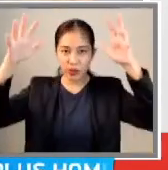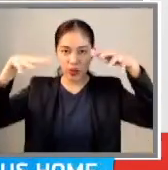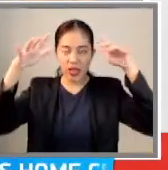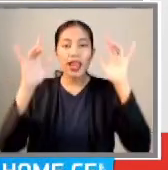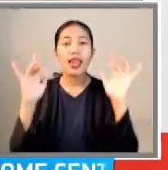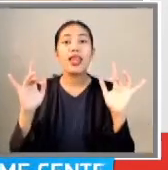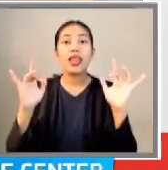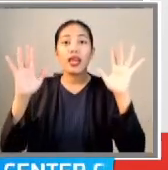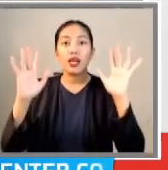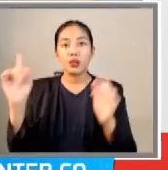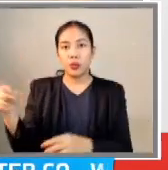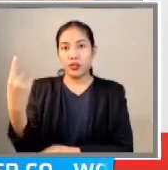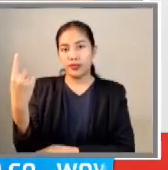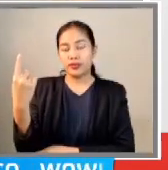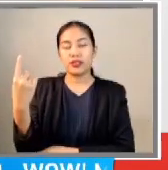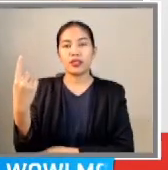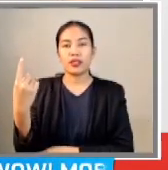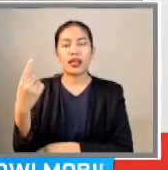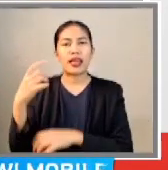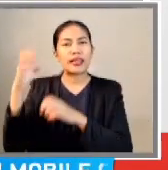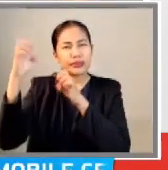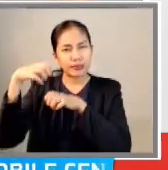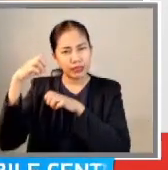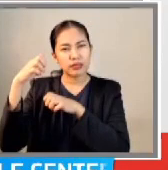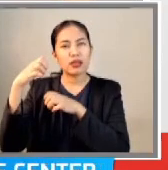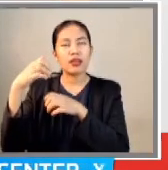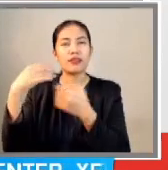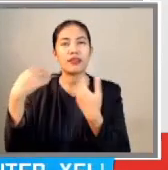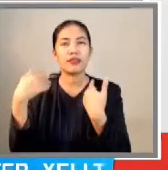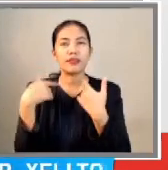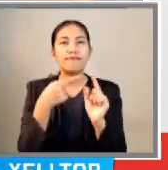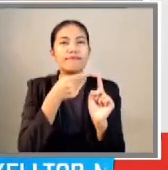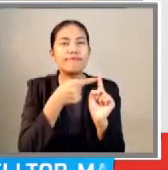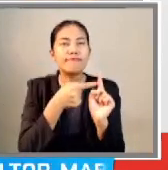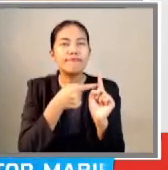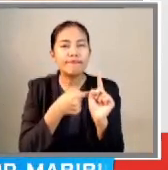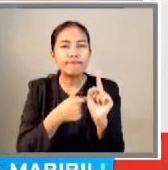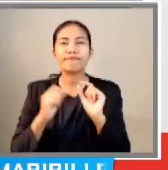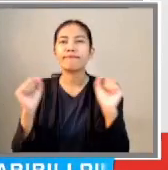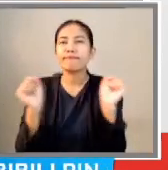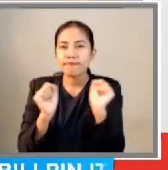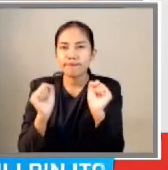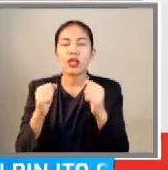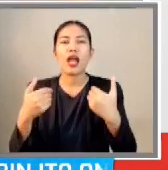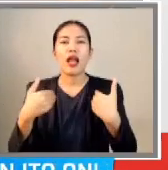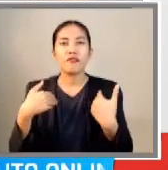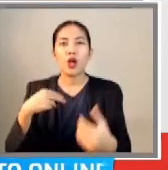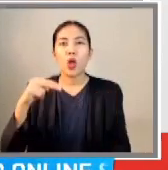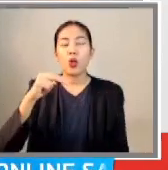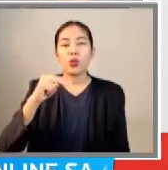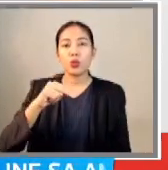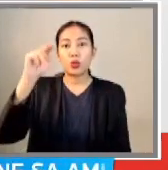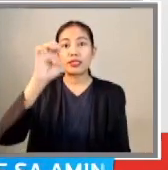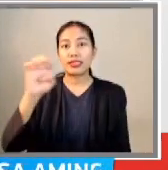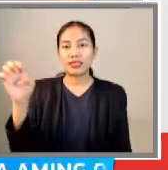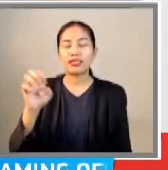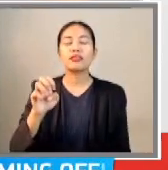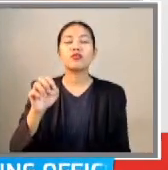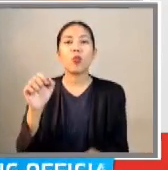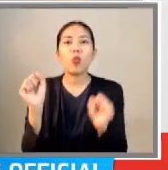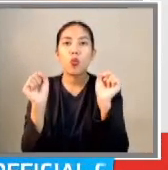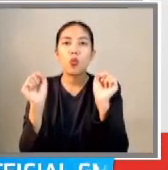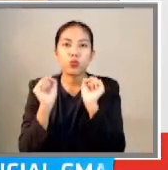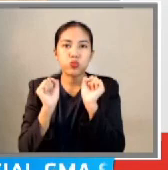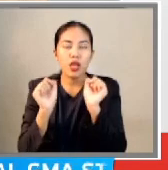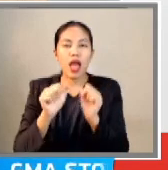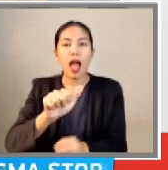pag-ambon lamang. Inasahan rin natin yung bahagyang pagbaba ng temperatura dahil sa patuloy na pag-iral nitong northeast monsoon o hangin amihan. Alright, marami pong salamat